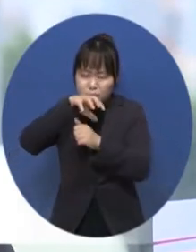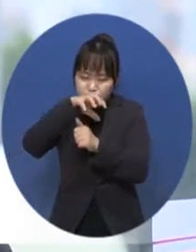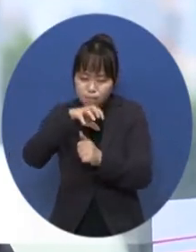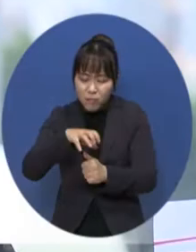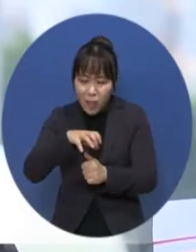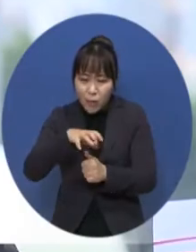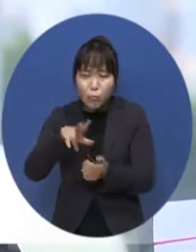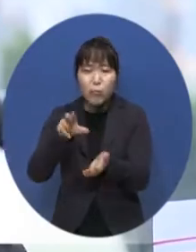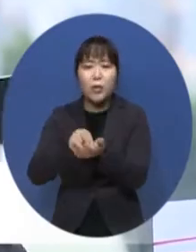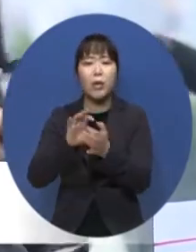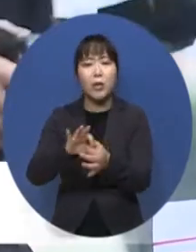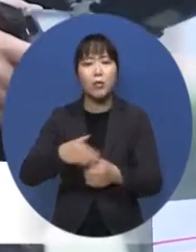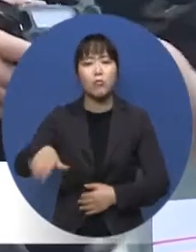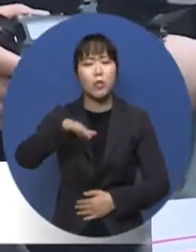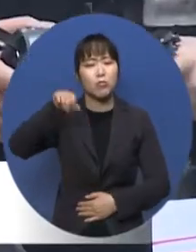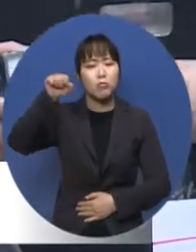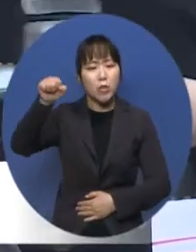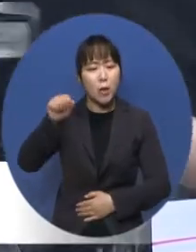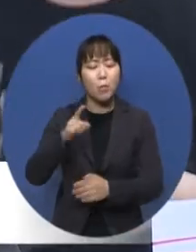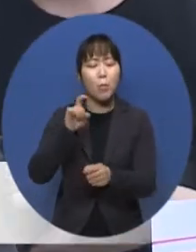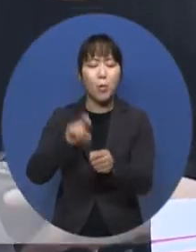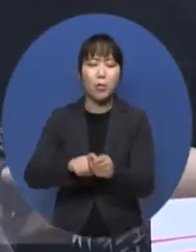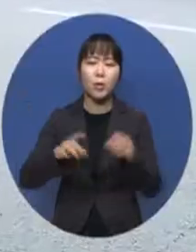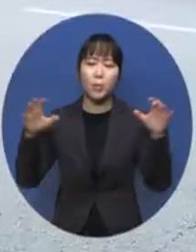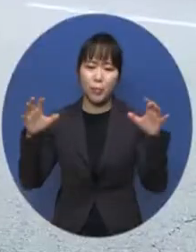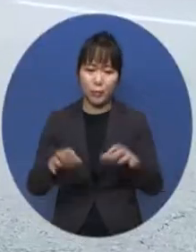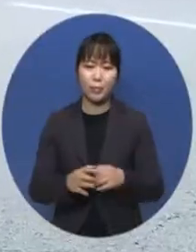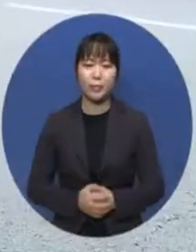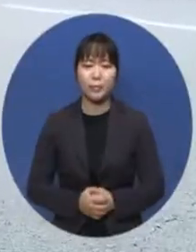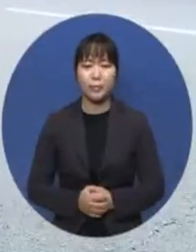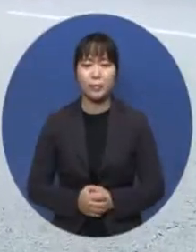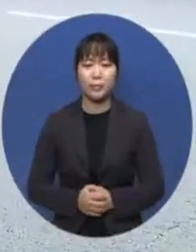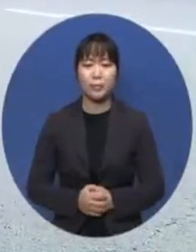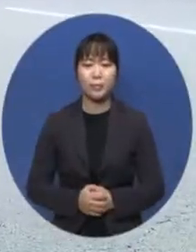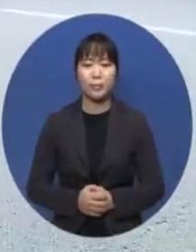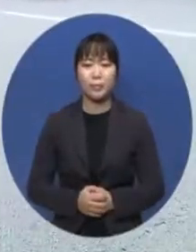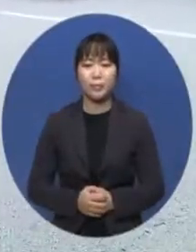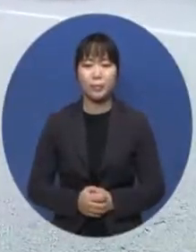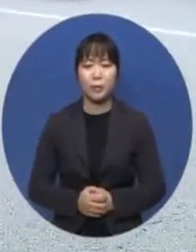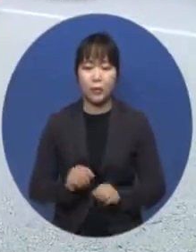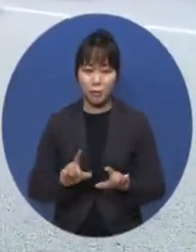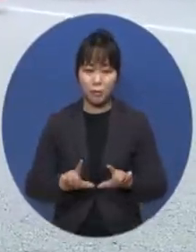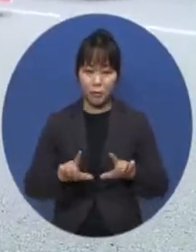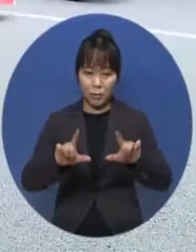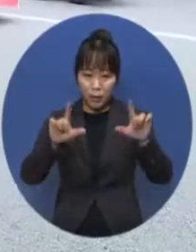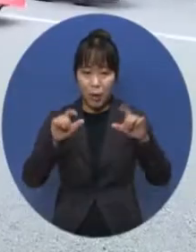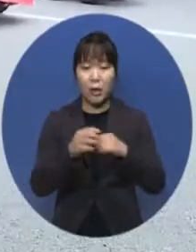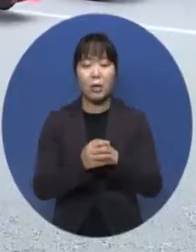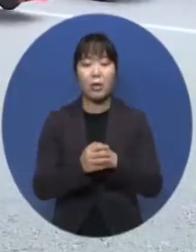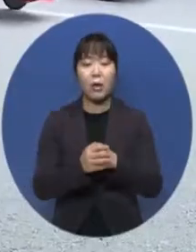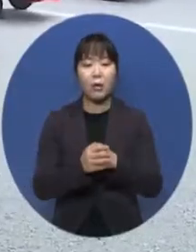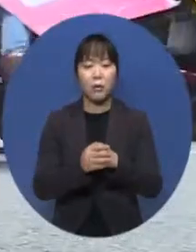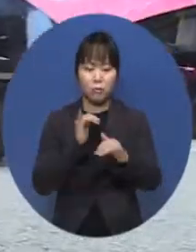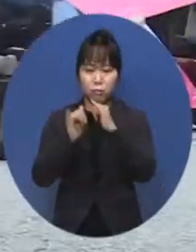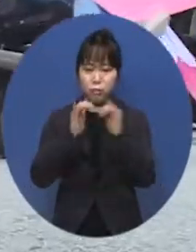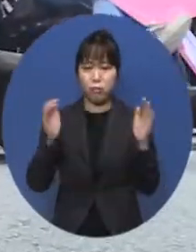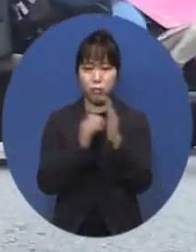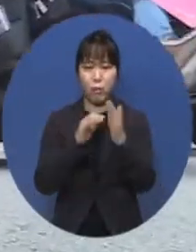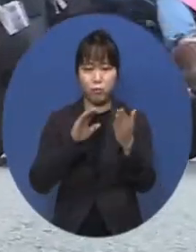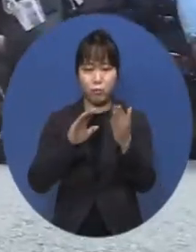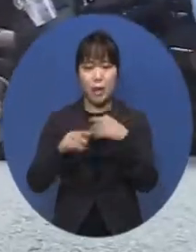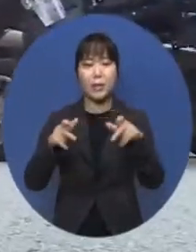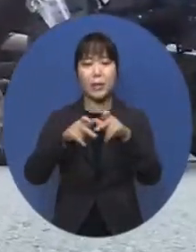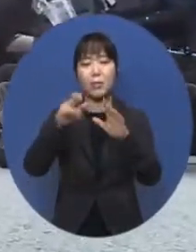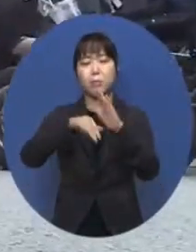대해서 우리는 투쟁하기 위해서 이곳에 왔습니다, 동지들. 한편 이날 전 장현은 기자회견을 마치고